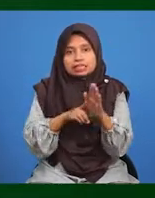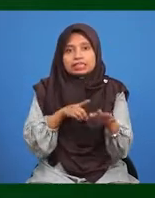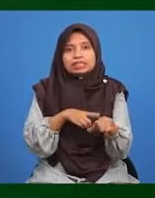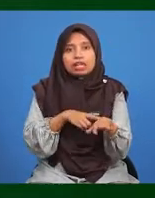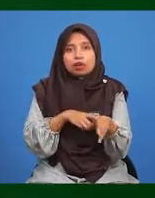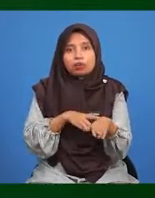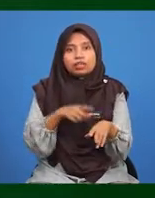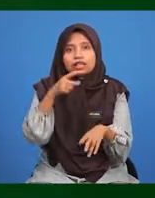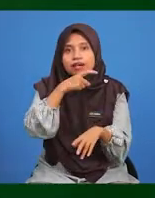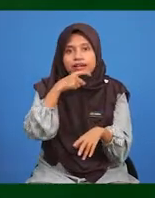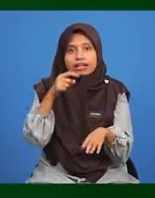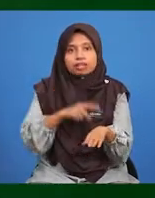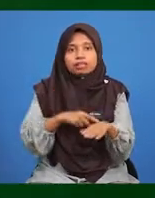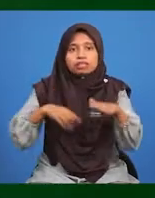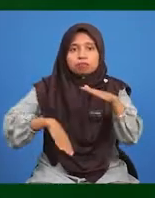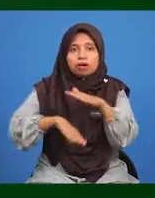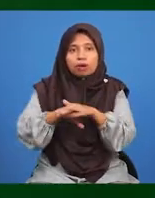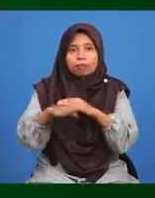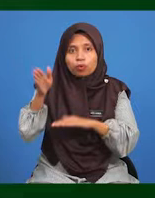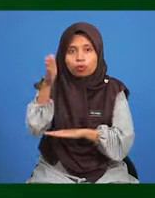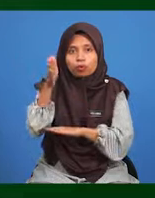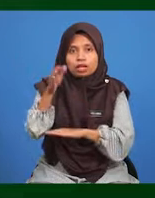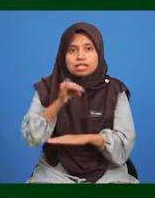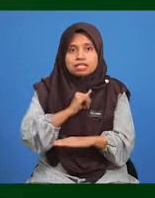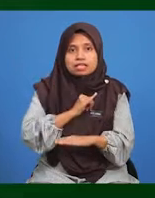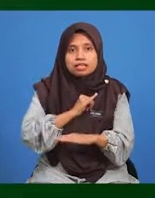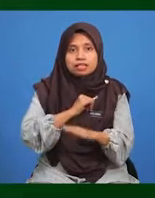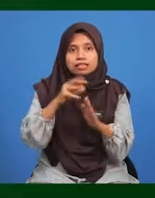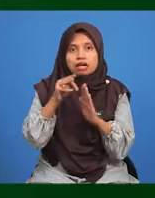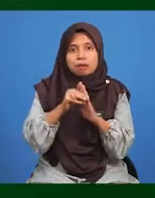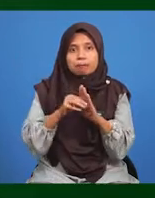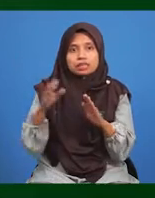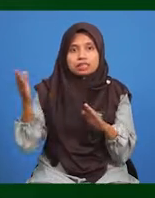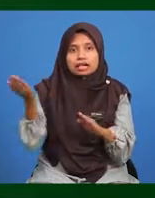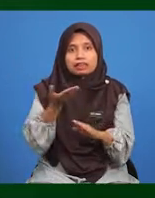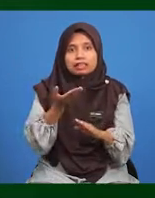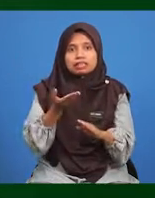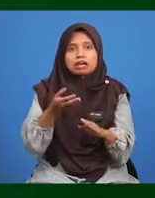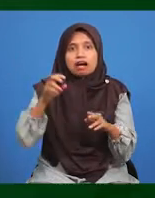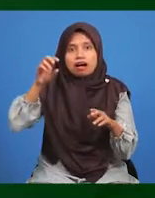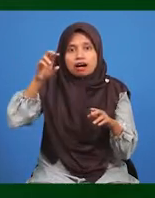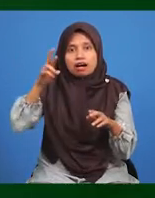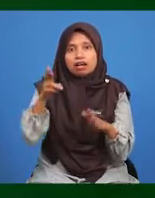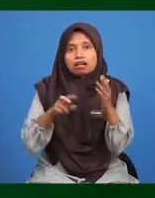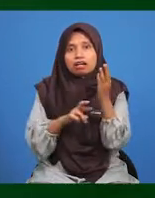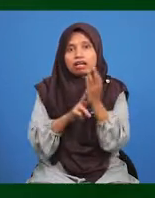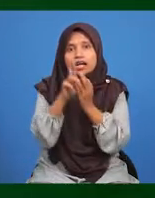ranting pokok, manakala ibu dan kakak menanam pokok bunga.